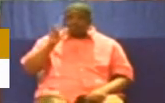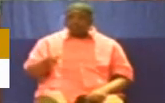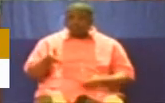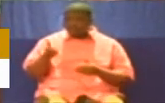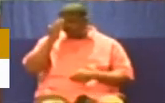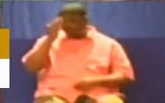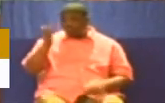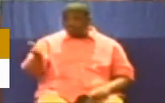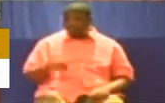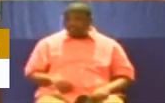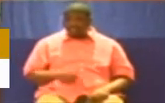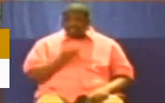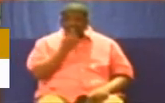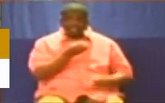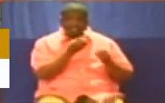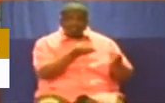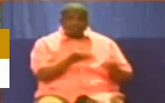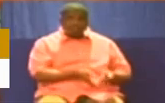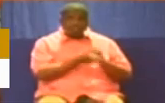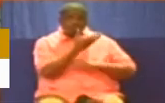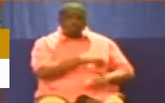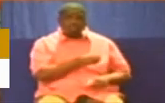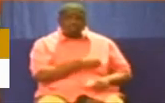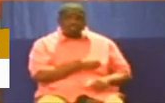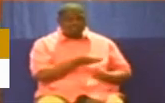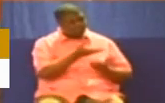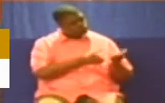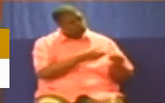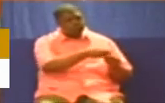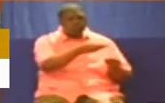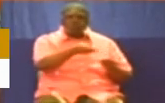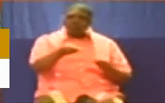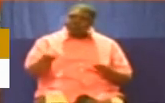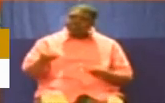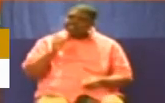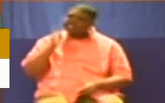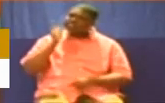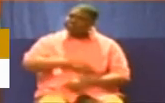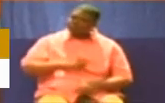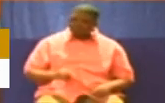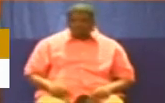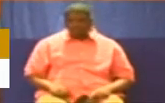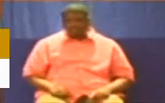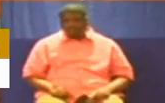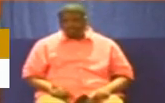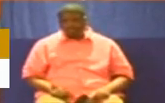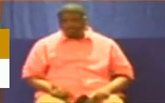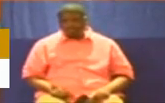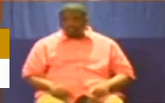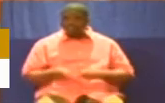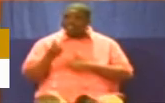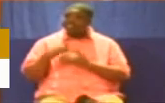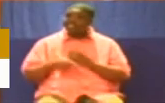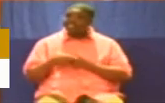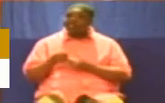anajua, tumetoa taarifa. Naibu wangu waziri alikuwa na fomu hapa anagawa kila siku, ehe, mpaka hapa ndani